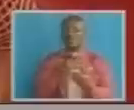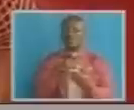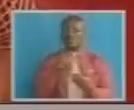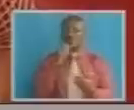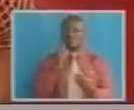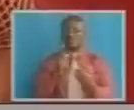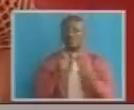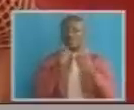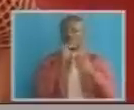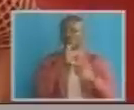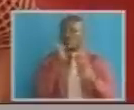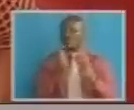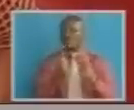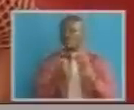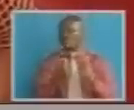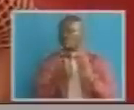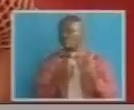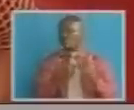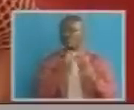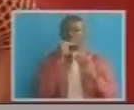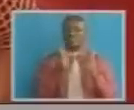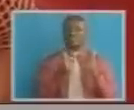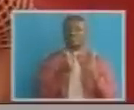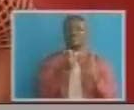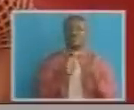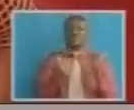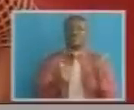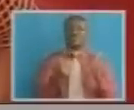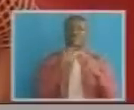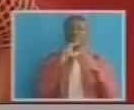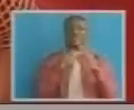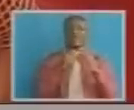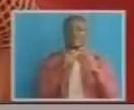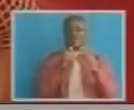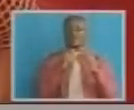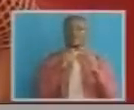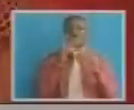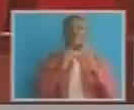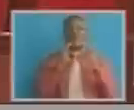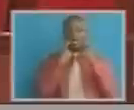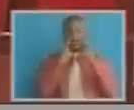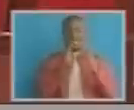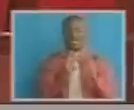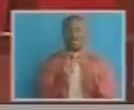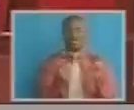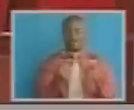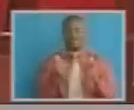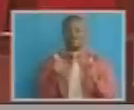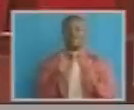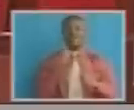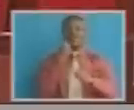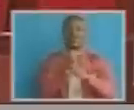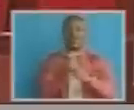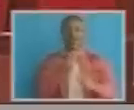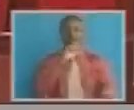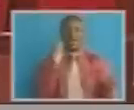na kusimamiwa na tume hiyo kwa hiyo tume ya uchaguzi inaendelea kupokea maoni na Kama itakuja kuonekana kwamba inafaa kufanya